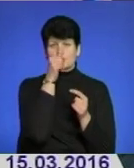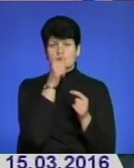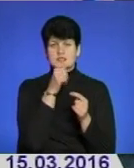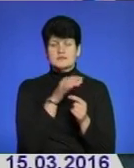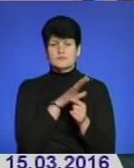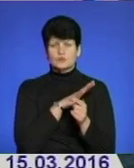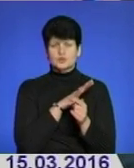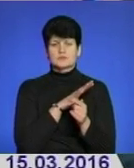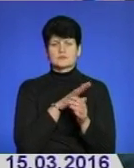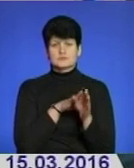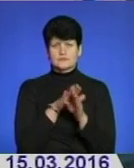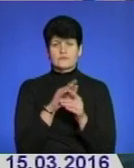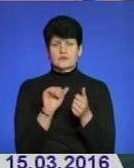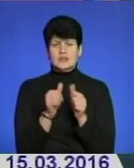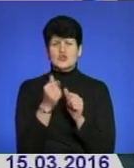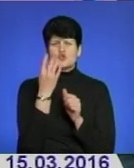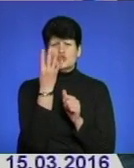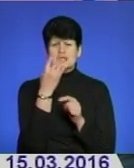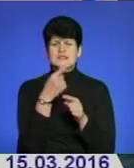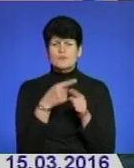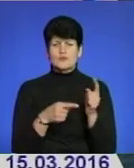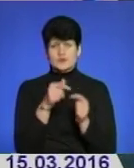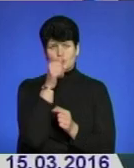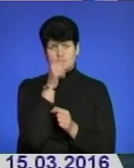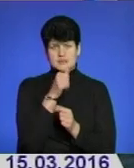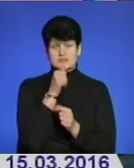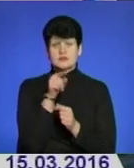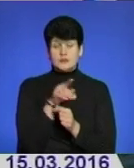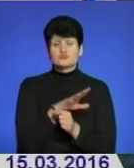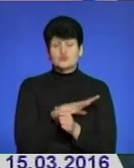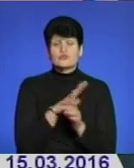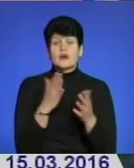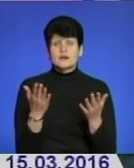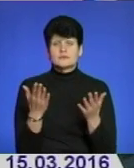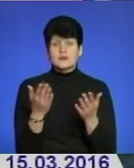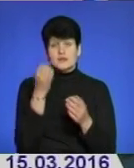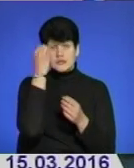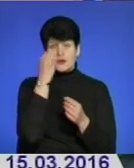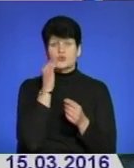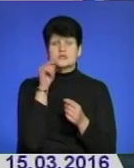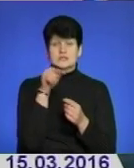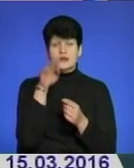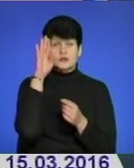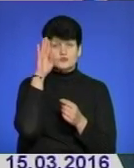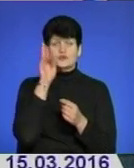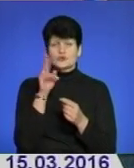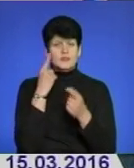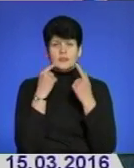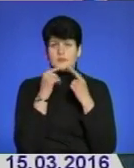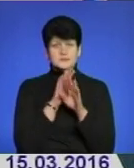відбули ротацію 4,5 місяці. Так буває. Але дякую за те, хлопці, що ніхто не